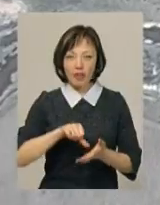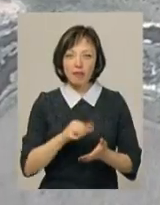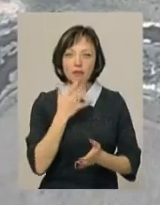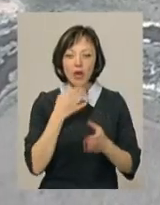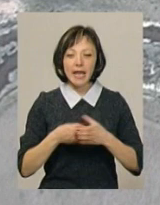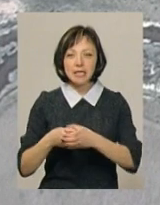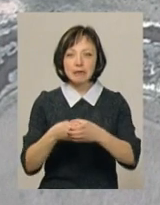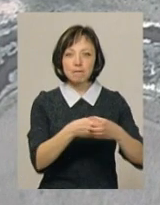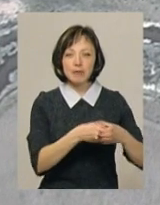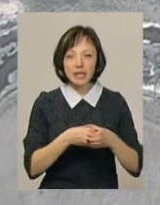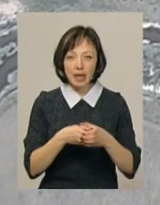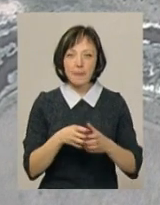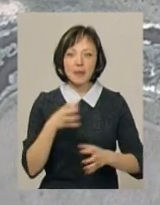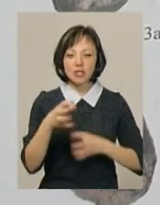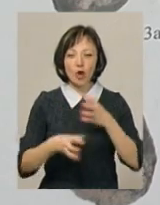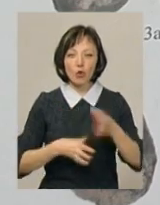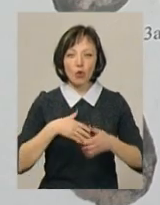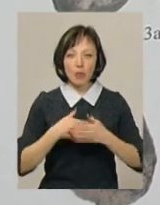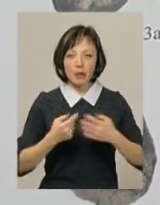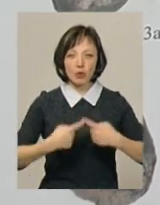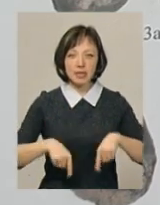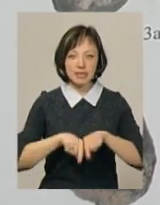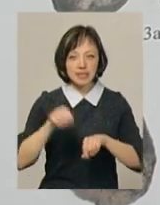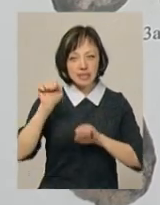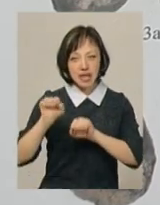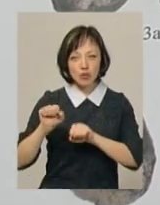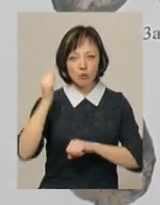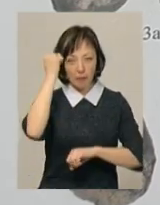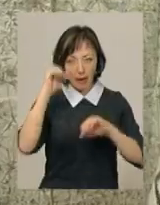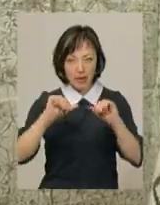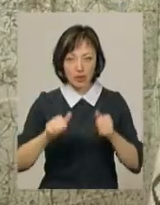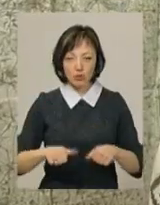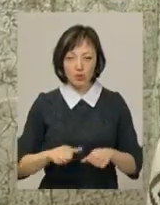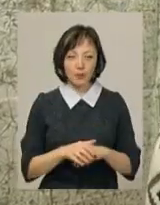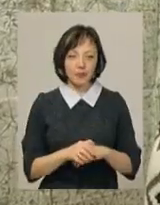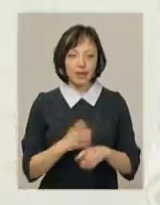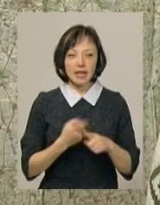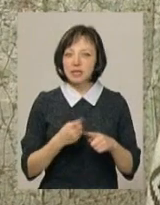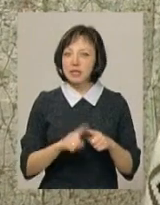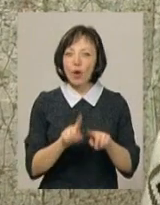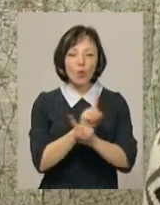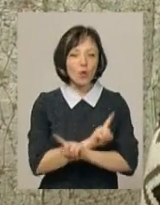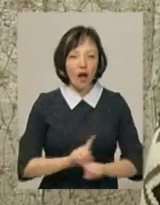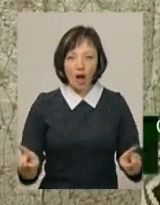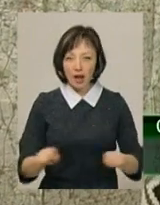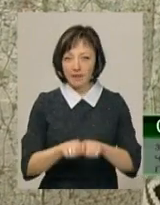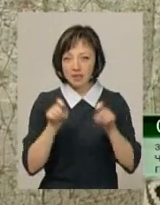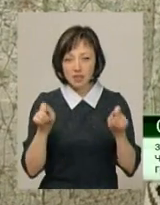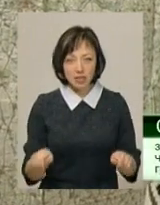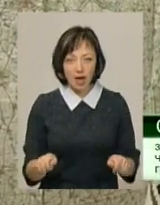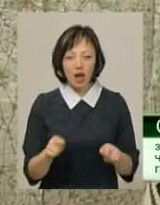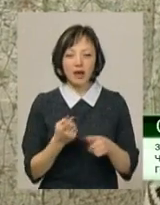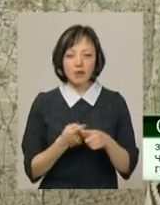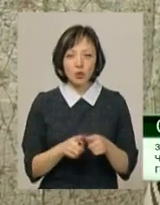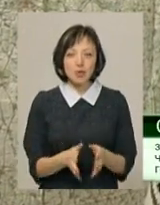краєзнавців України та Міжнародної громадської організації захисту пам'яток ІКОМОС Сергій Шпаковський. Це унікальне відкриття, воно збільшує